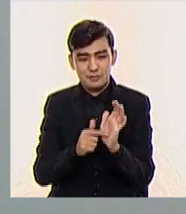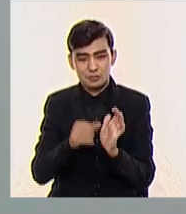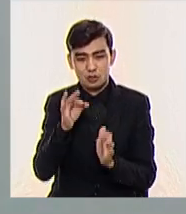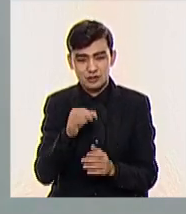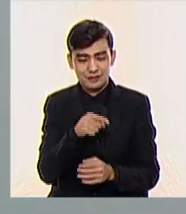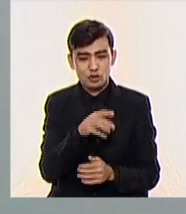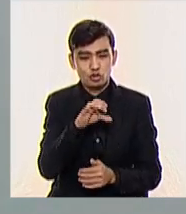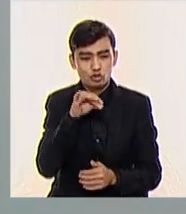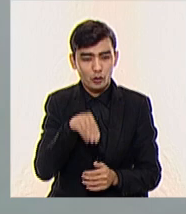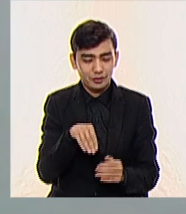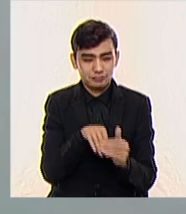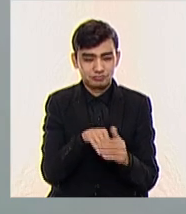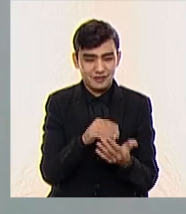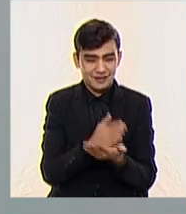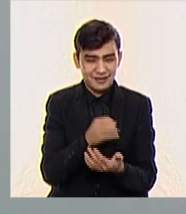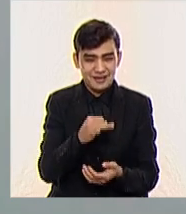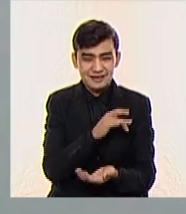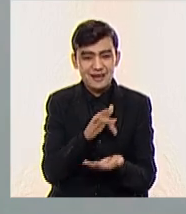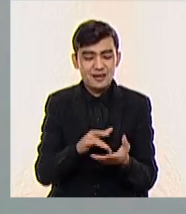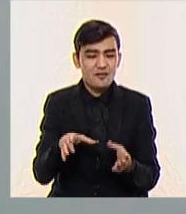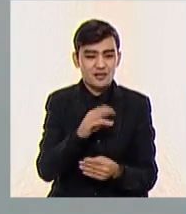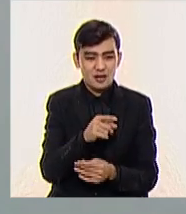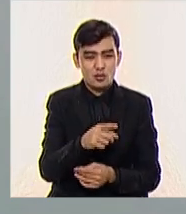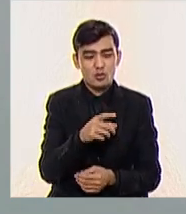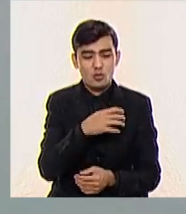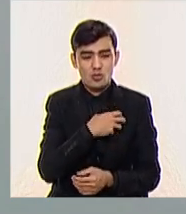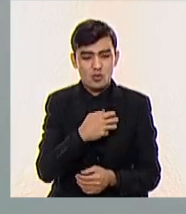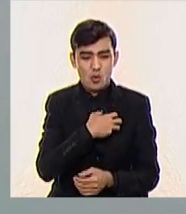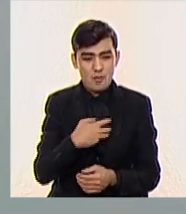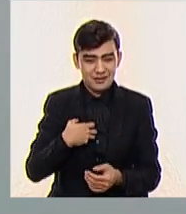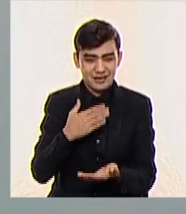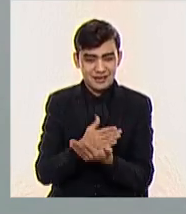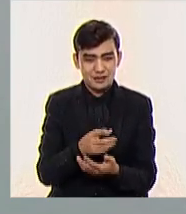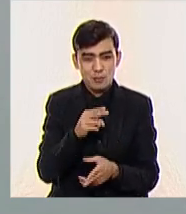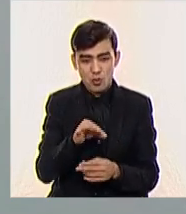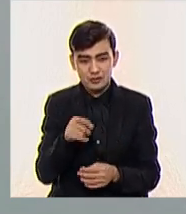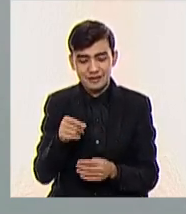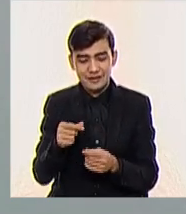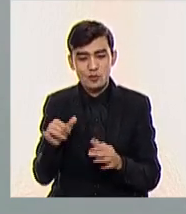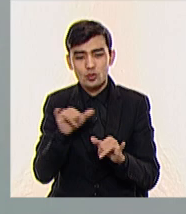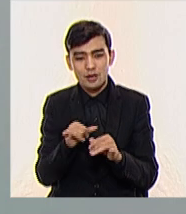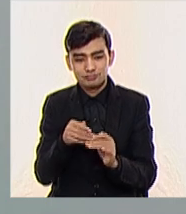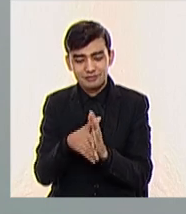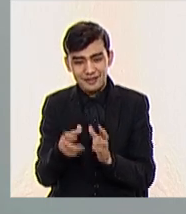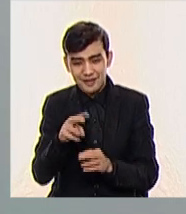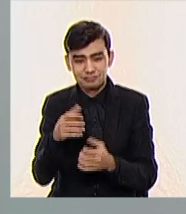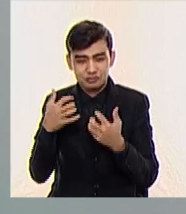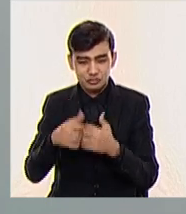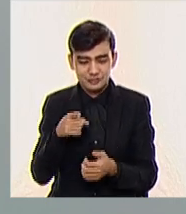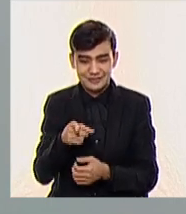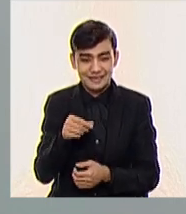счету. При центрах, во всех центрах есть комиссии по распределению этих денег. И они эти деньги